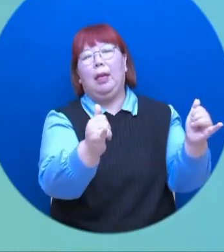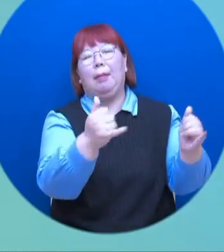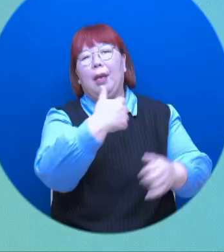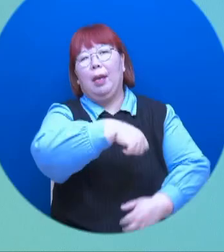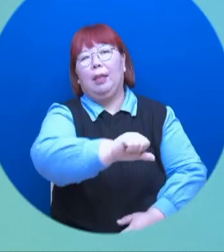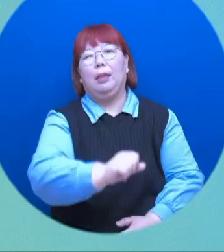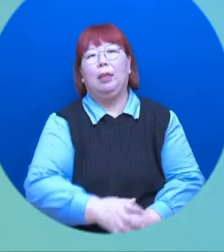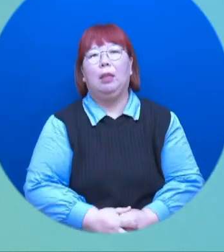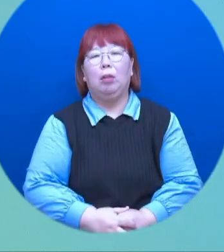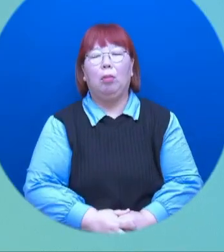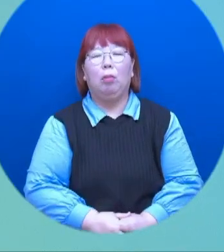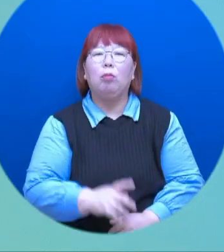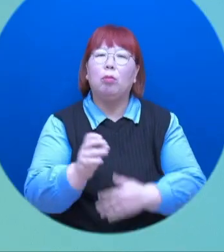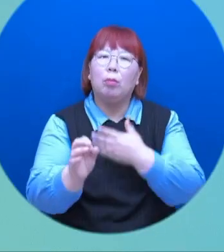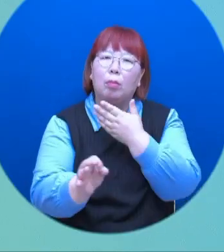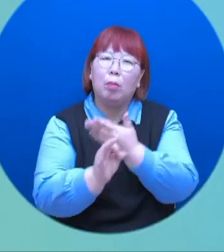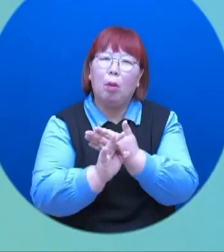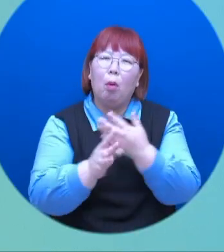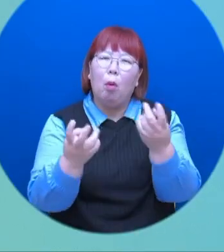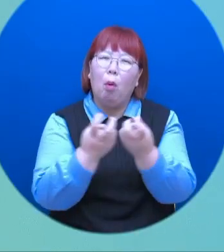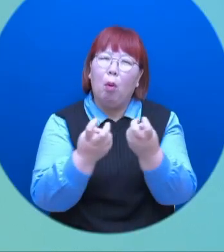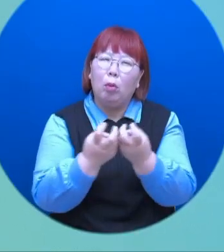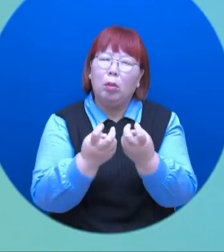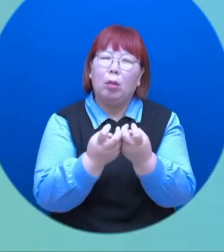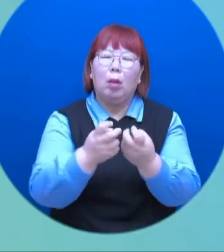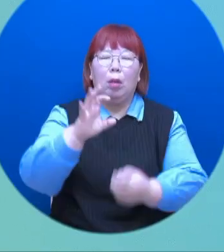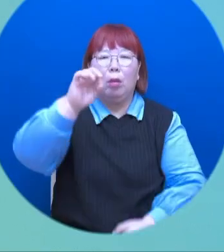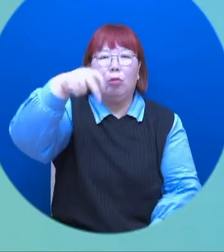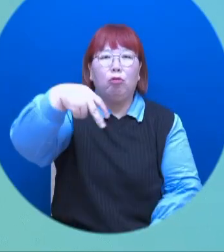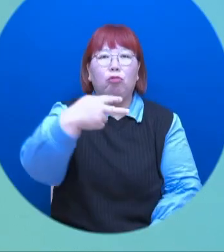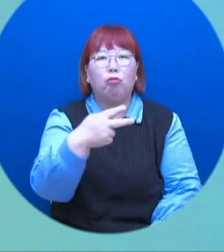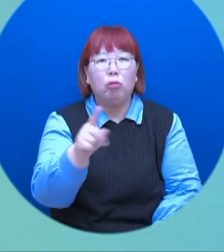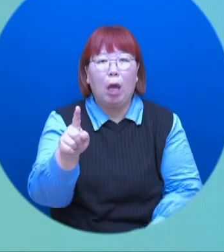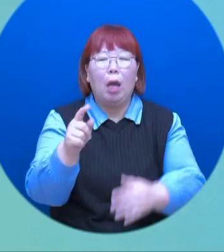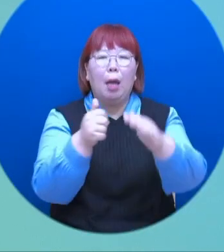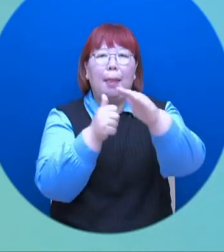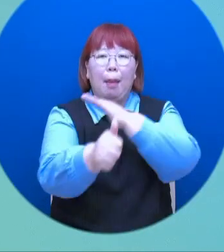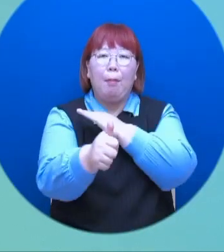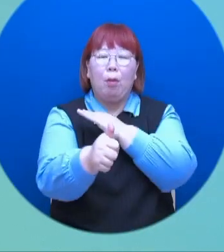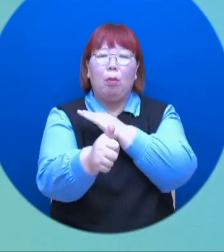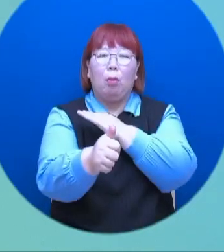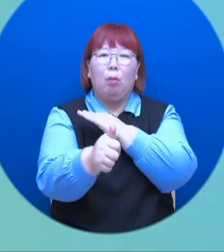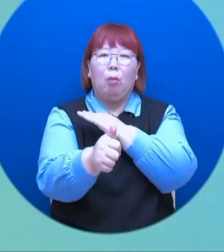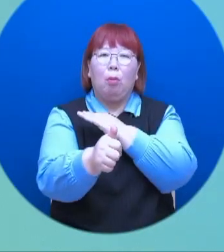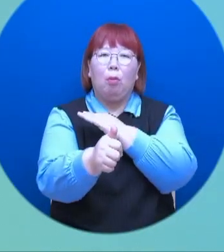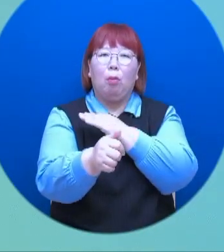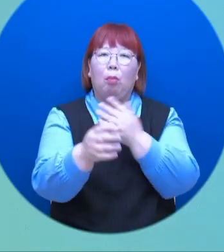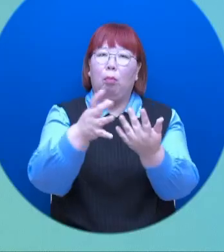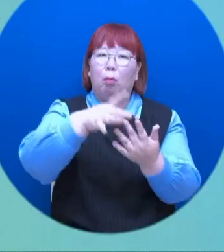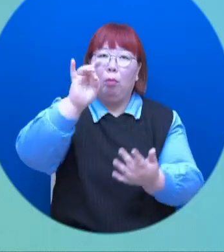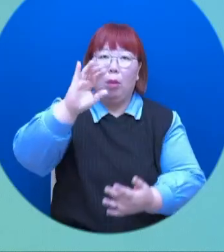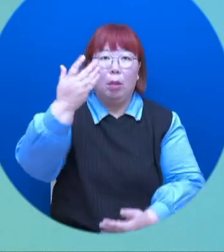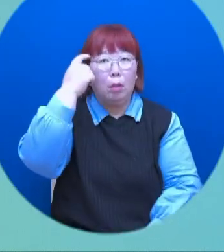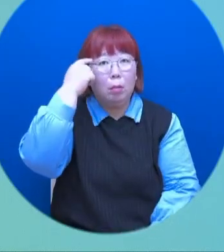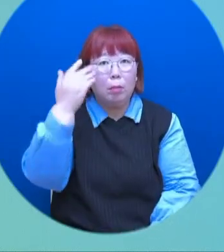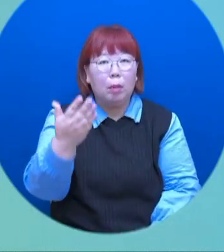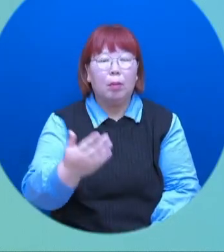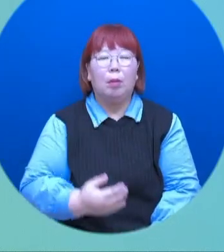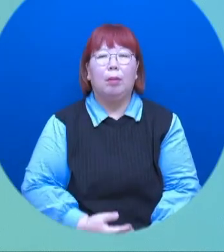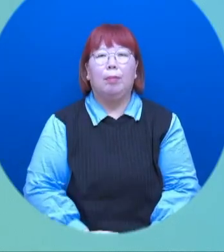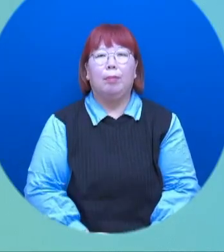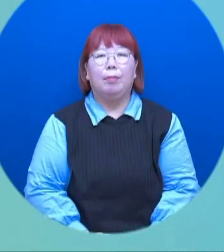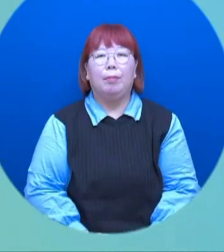그러면 어찌하여 유다의 대표로 가고 있느냐라는 거죠. 이에